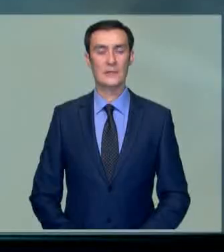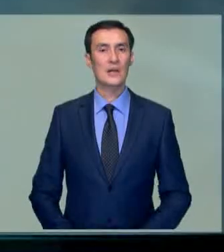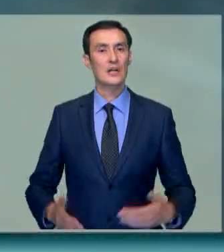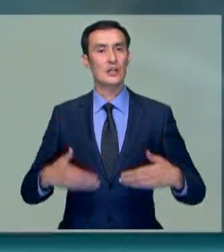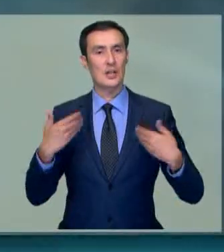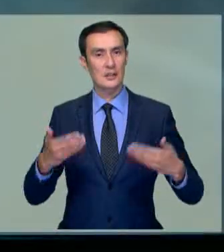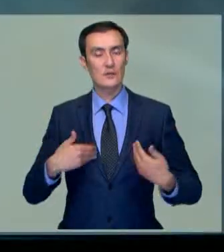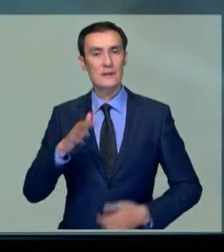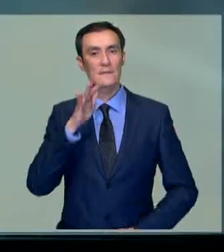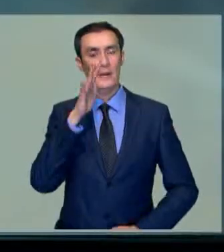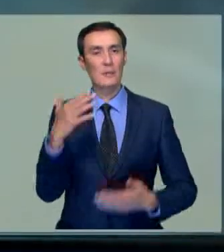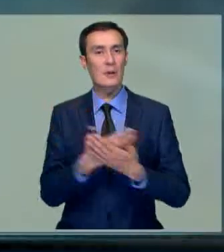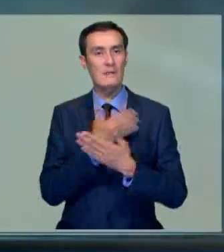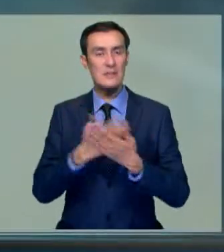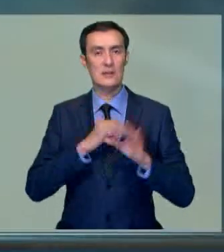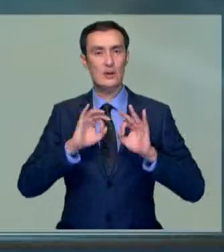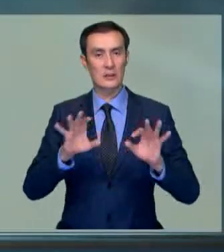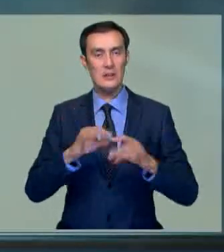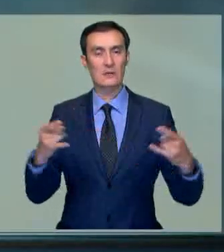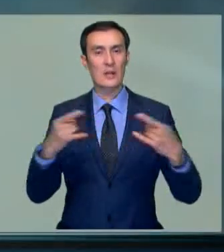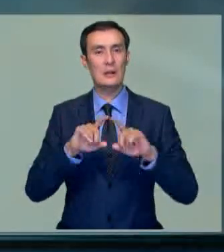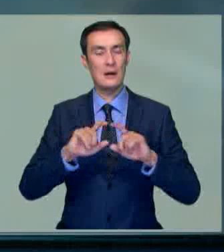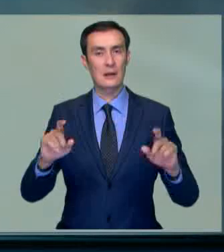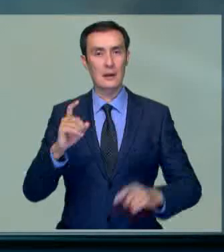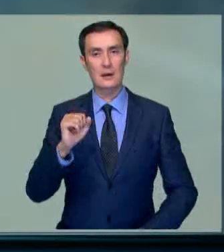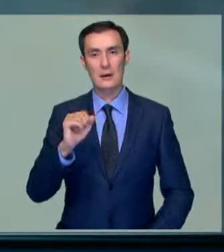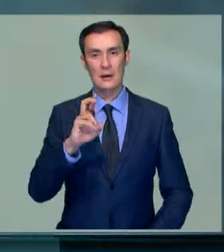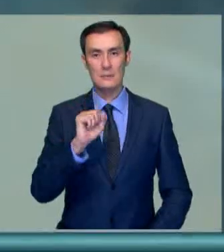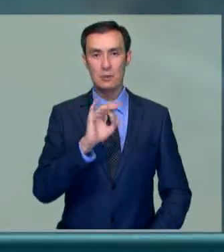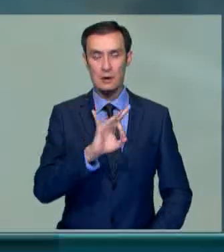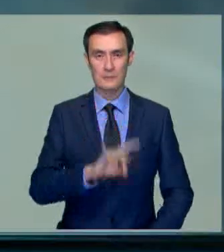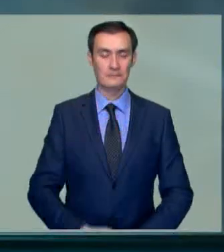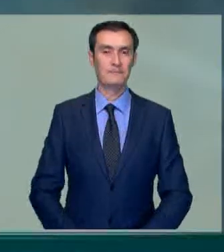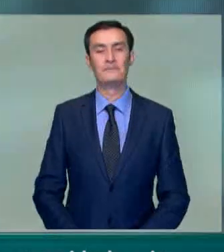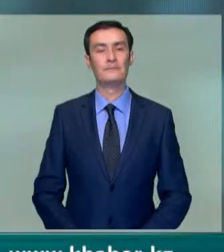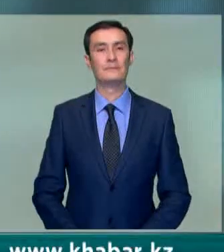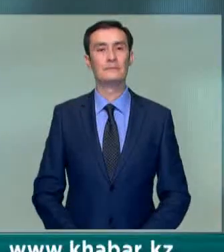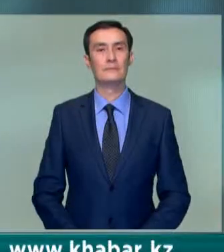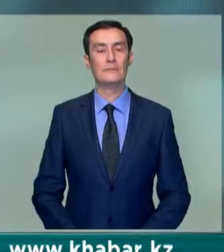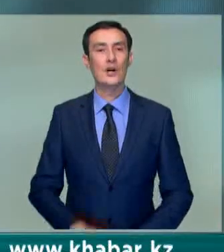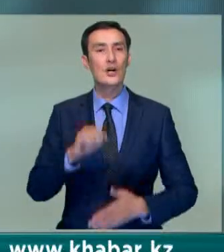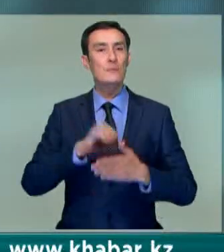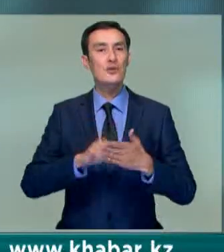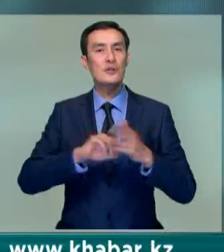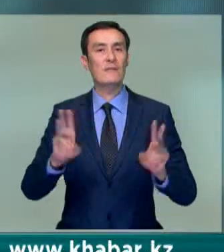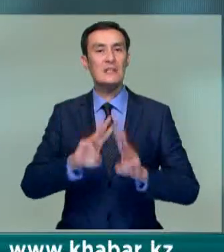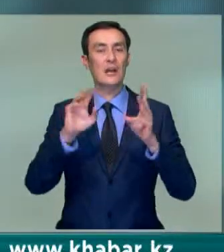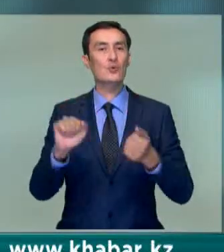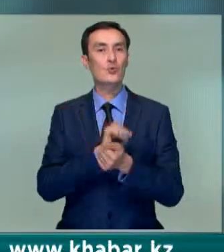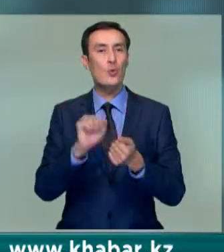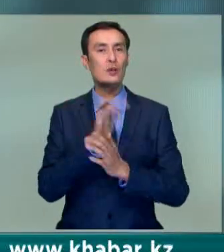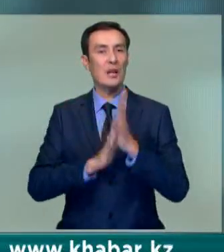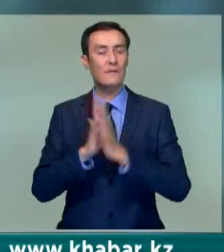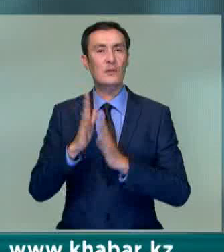Здравствуйте. Новости на канале Хабар. В студии Жанна Сидхан. Сурдоперевод обеспечивает Хасан Исраилов. Причины возгорания сухостоя